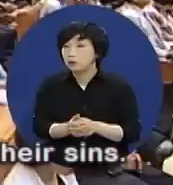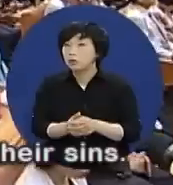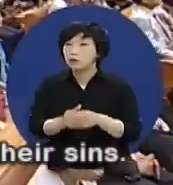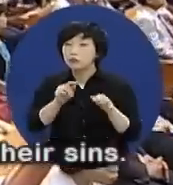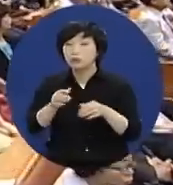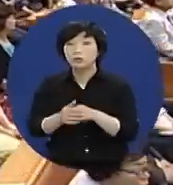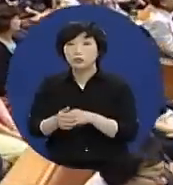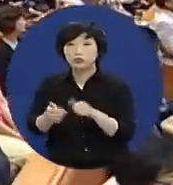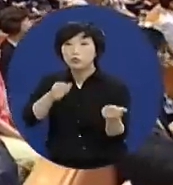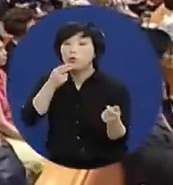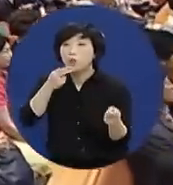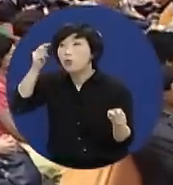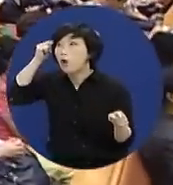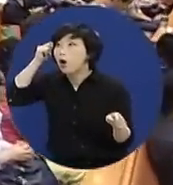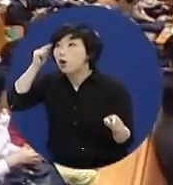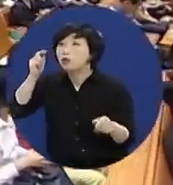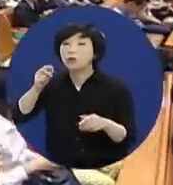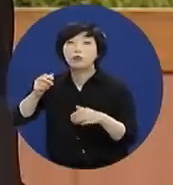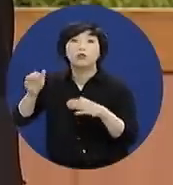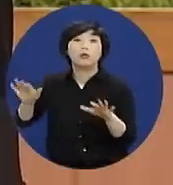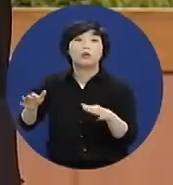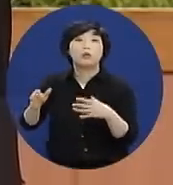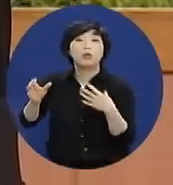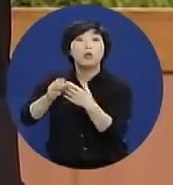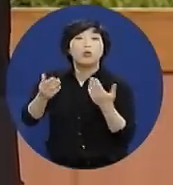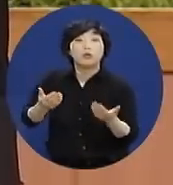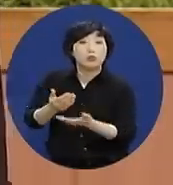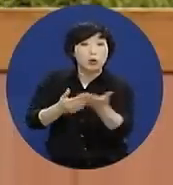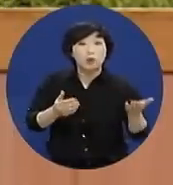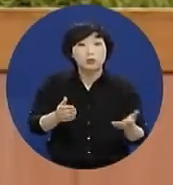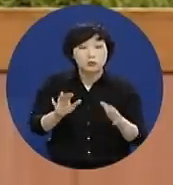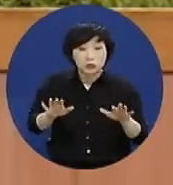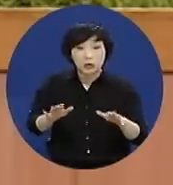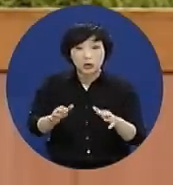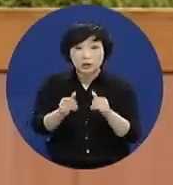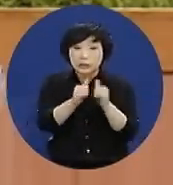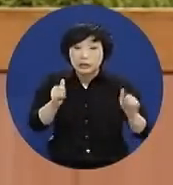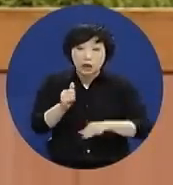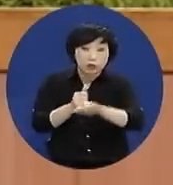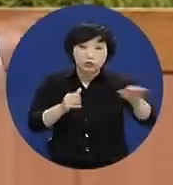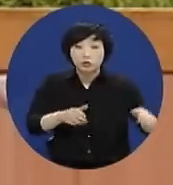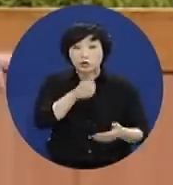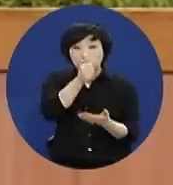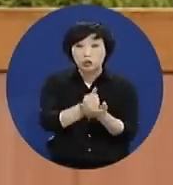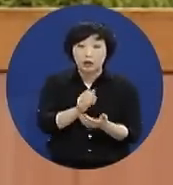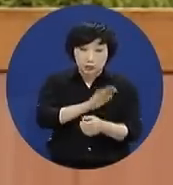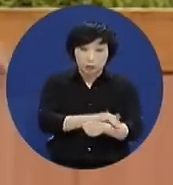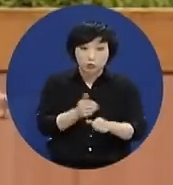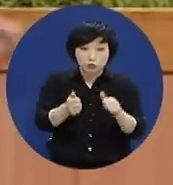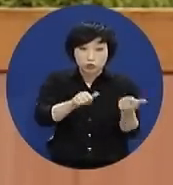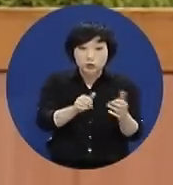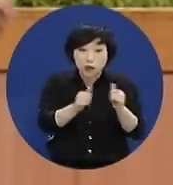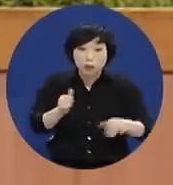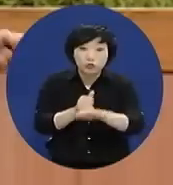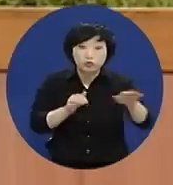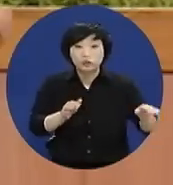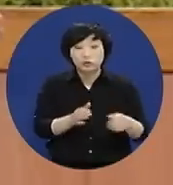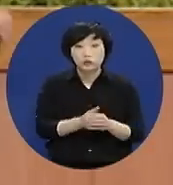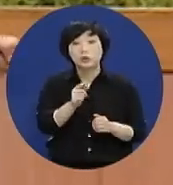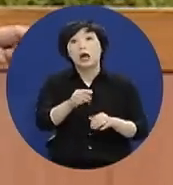ないと殺さないと言うんですかと言うんじゃないですかですから神様は在と罪とによって死んでい